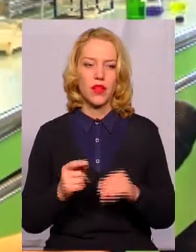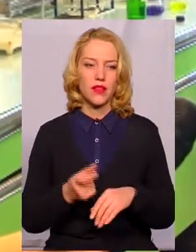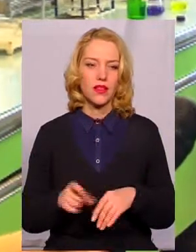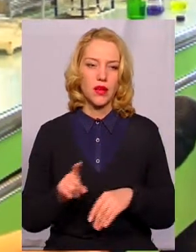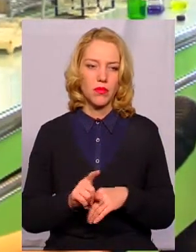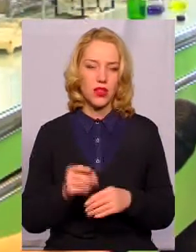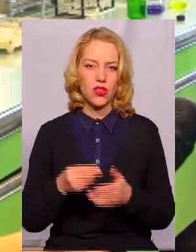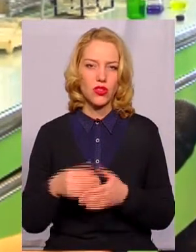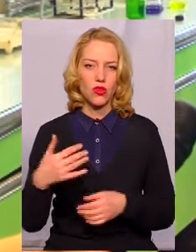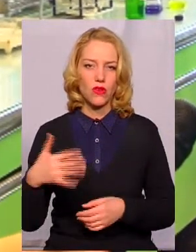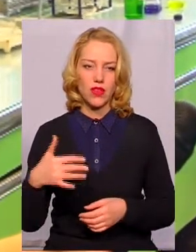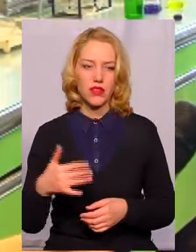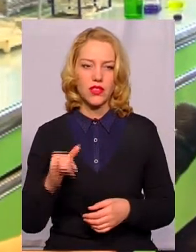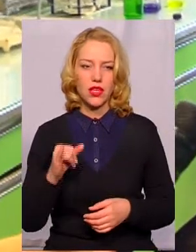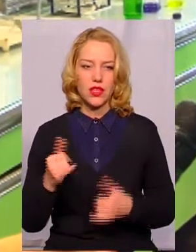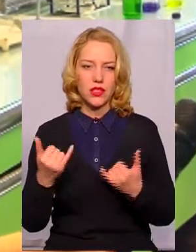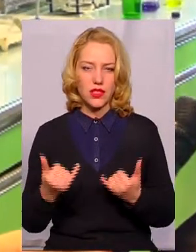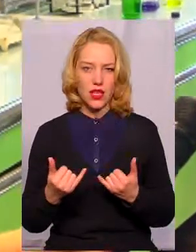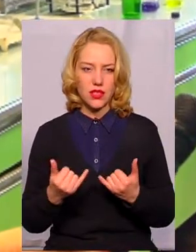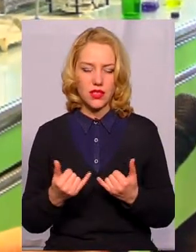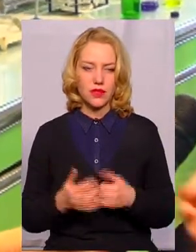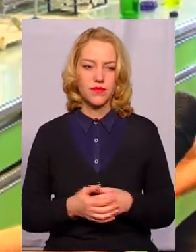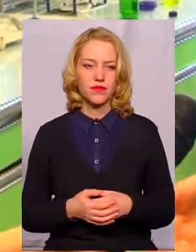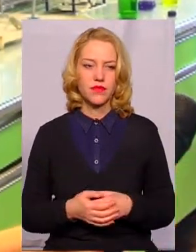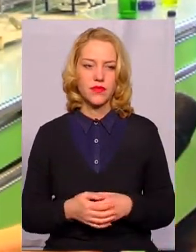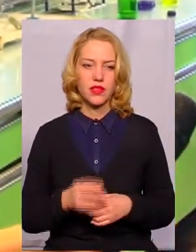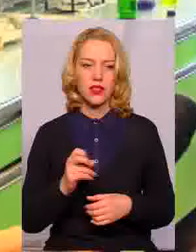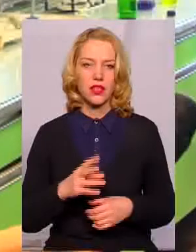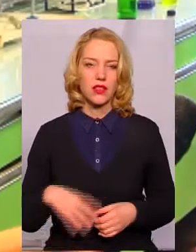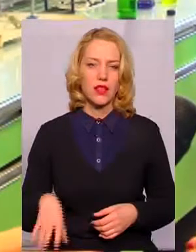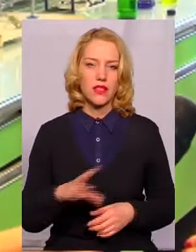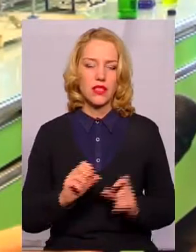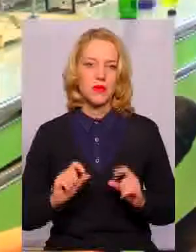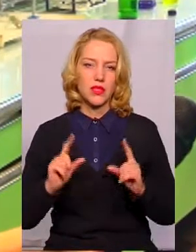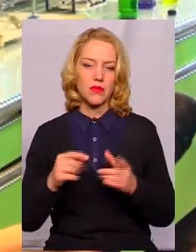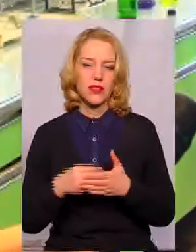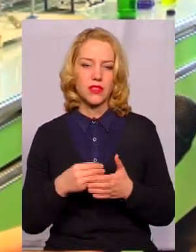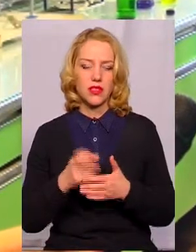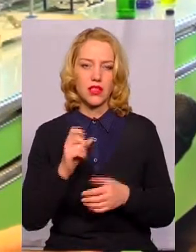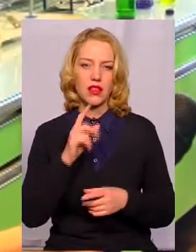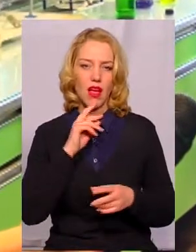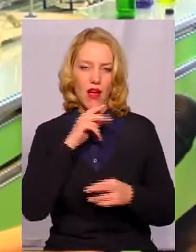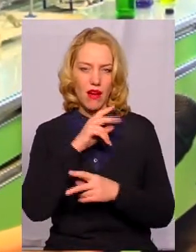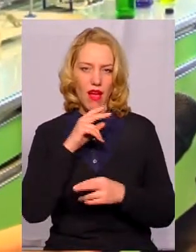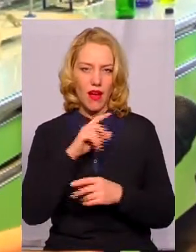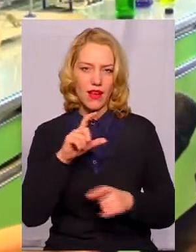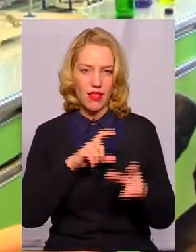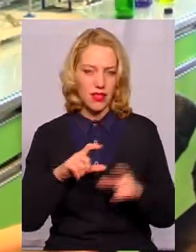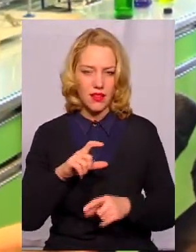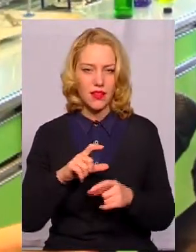дороговартісне. І зараз, так як на все, піднімаються ціни і на реагенти, піднімаються ціни на